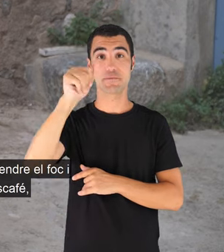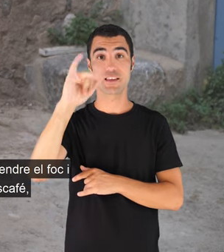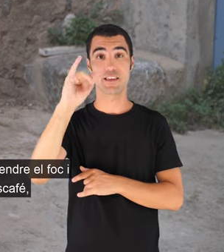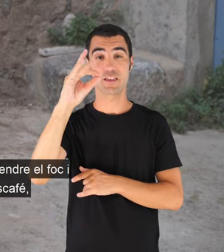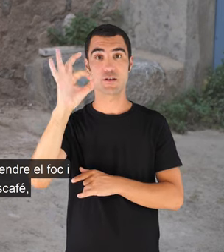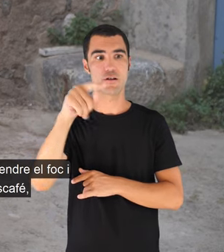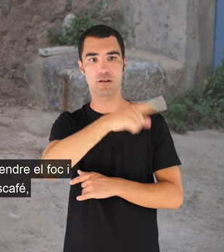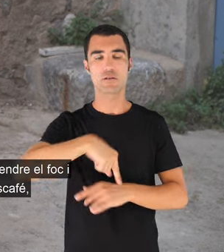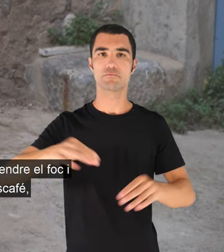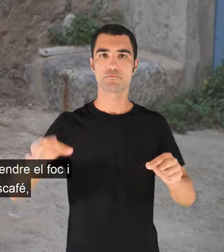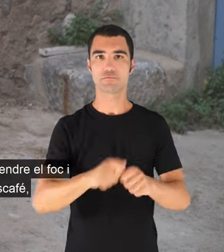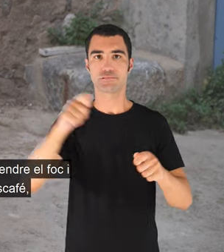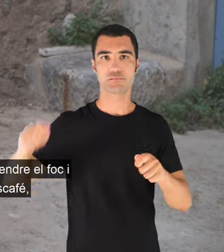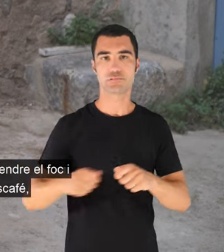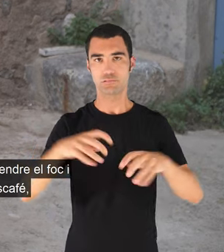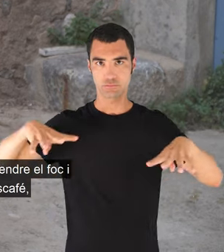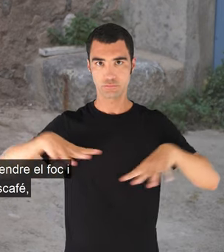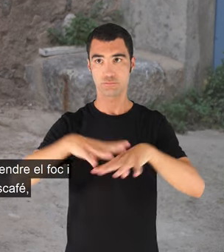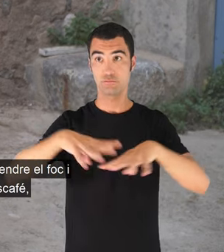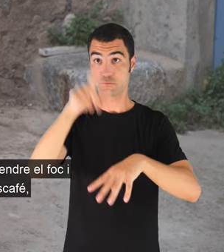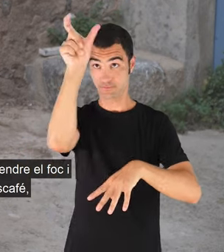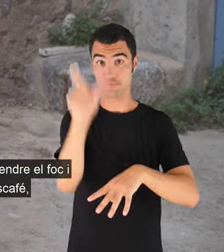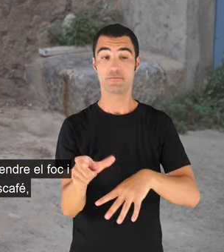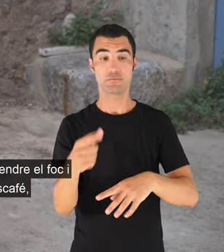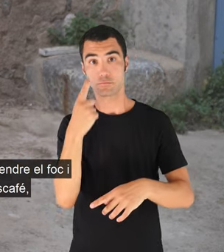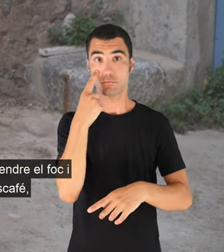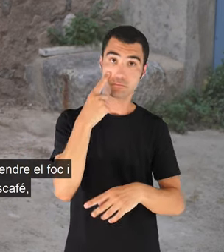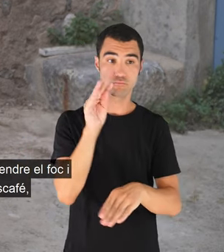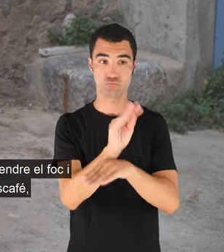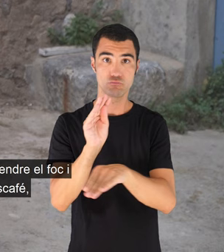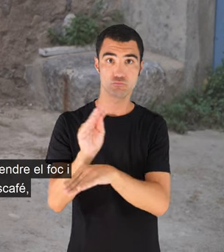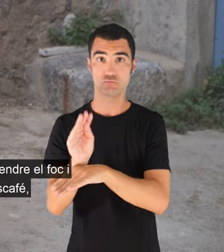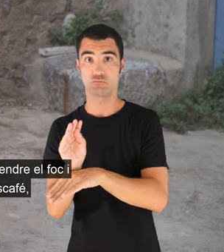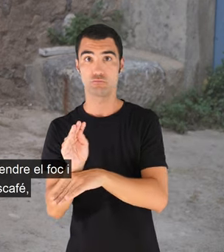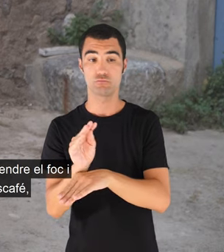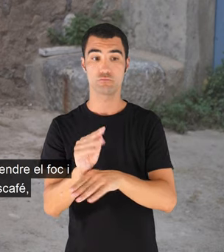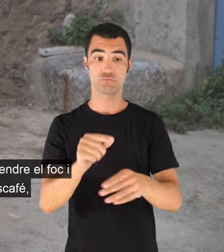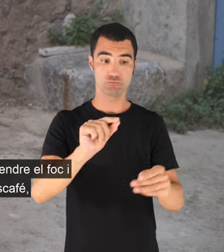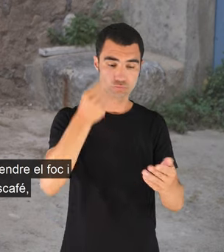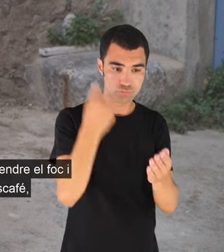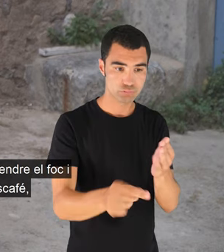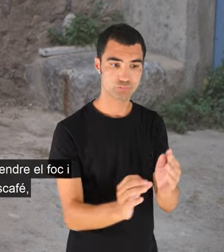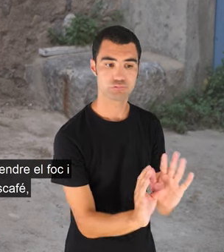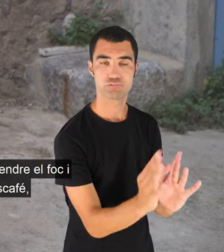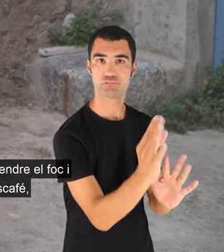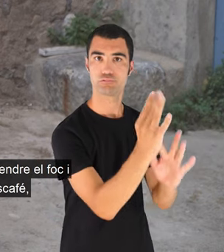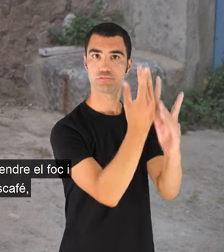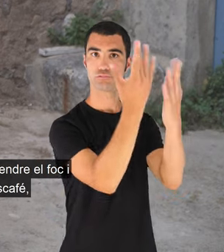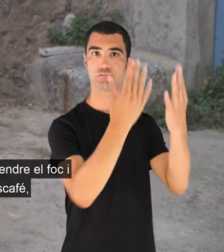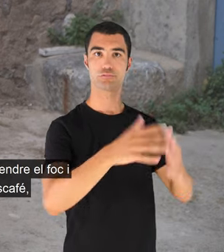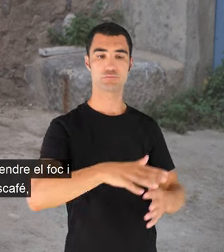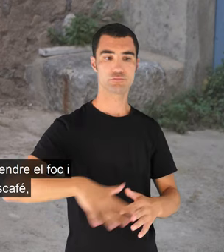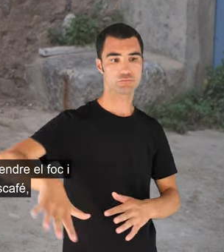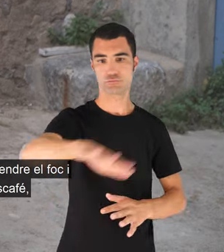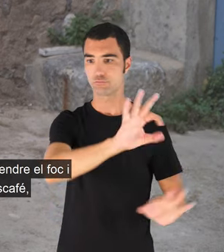i una de les persones que se cuidaven d'encendre el foc i de tenir-ho tot a punt era una